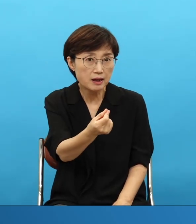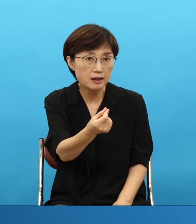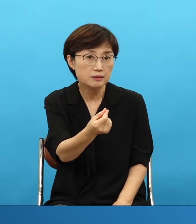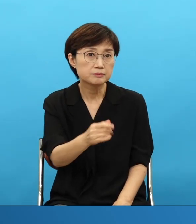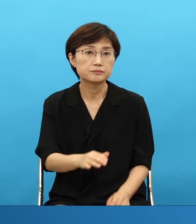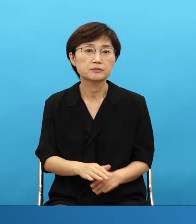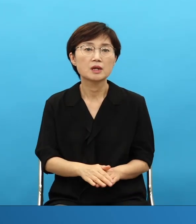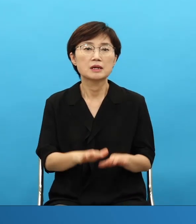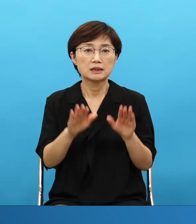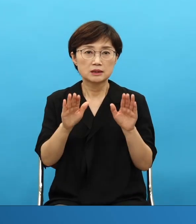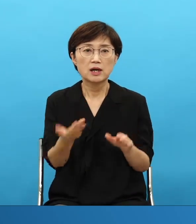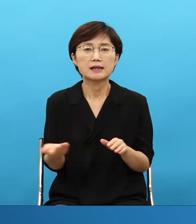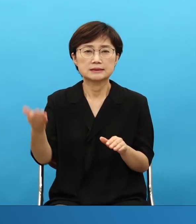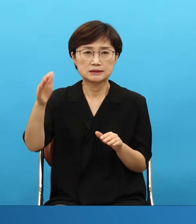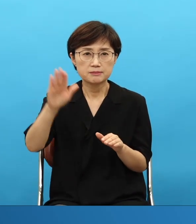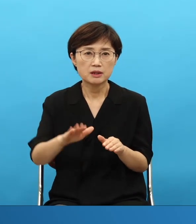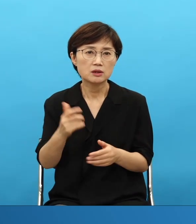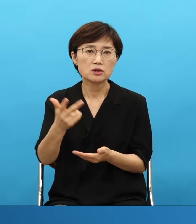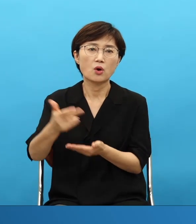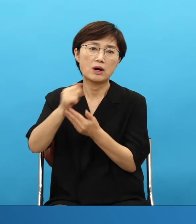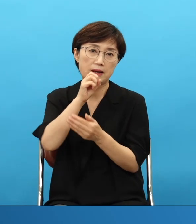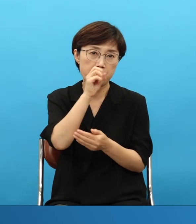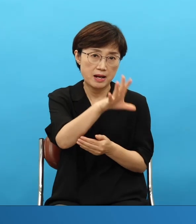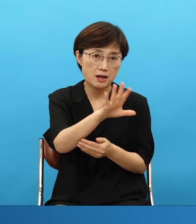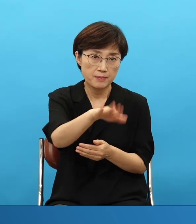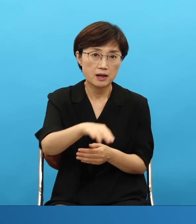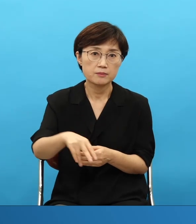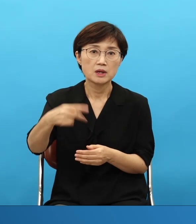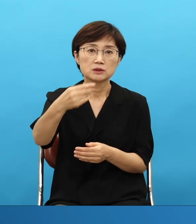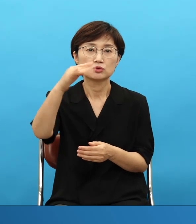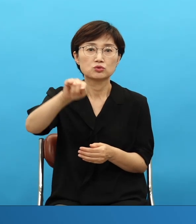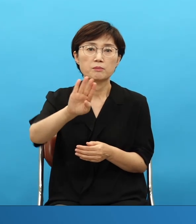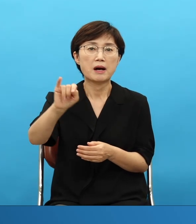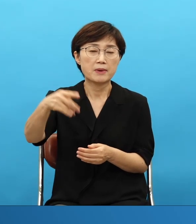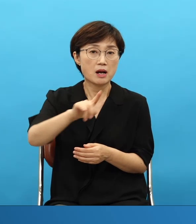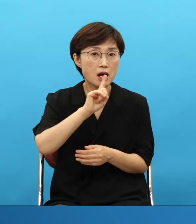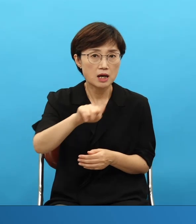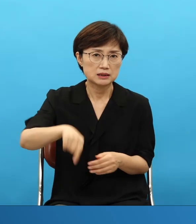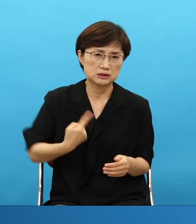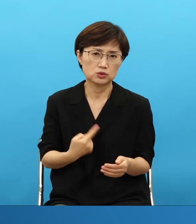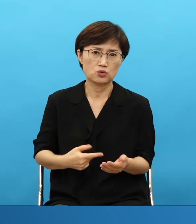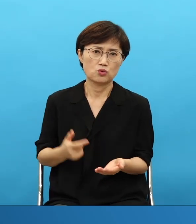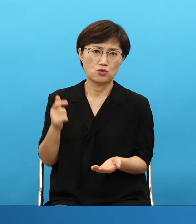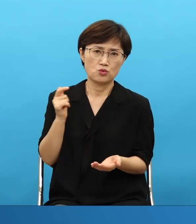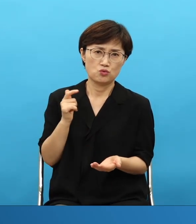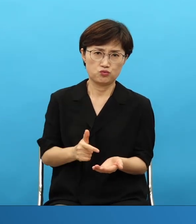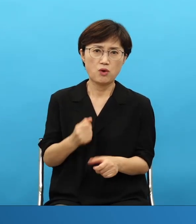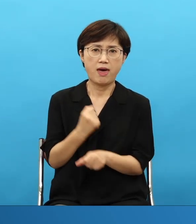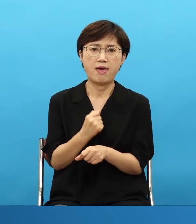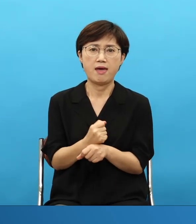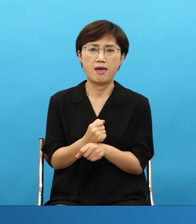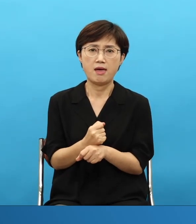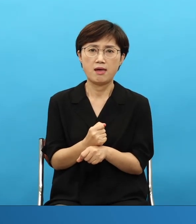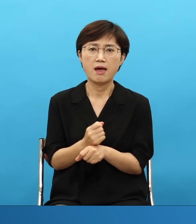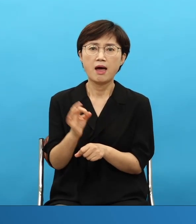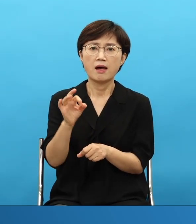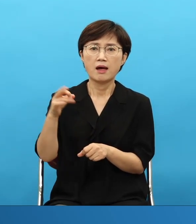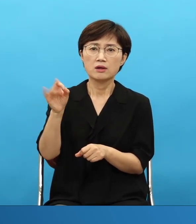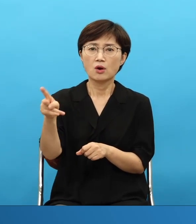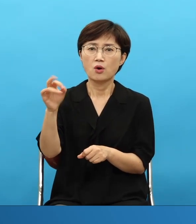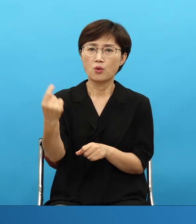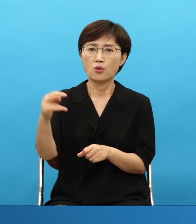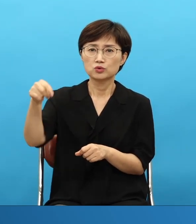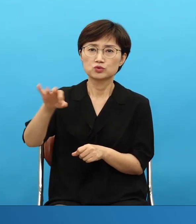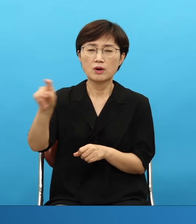아니하냐? 그러나 여호와가 이르노라. 스룹바벨아 스스로 굳세게 할지어다. 여호사닥의